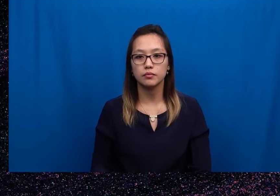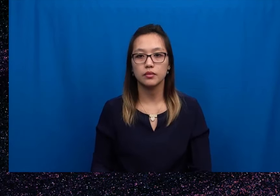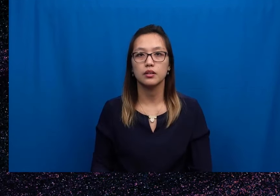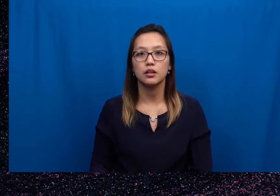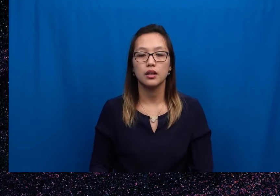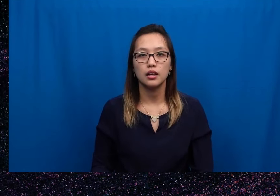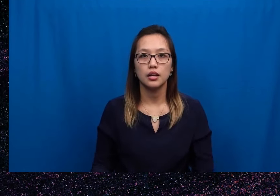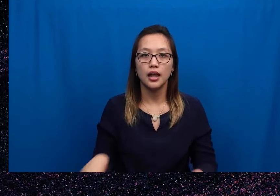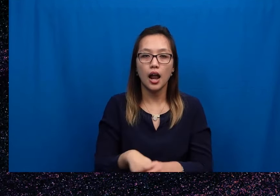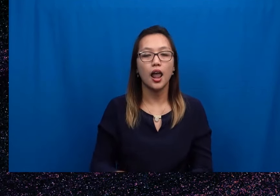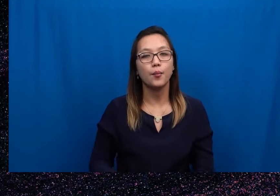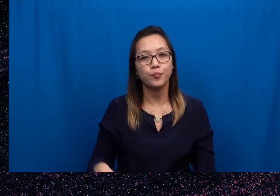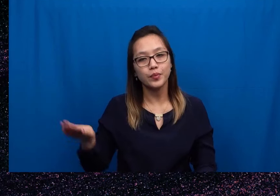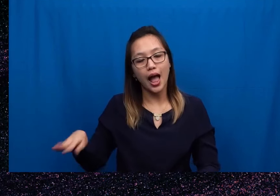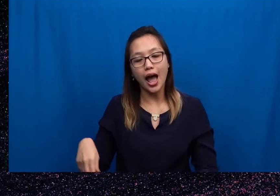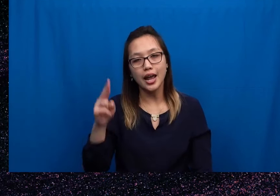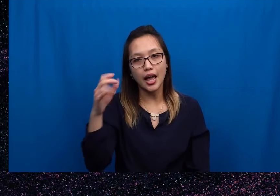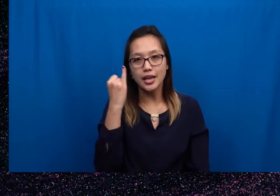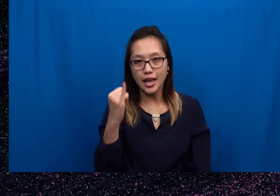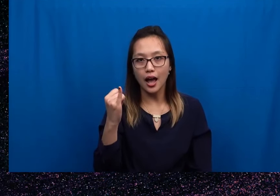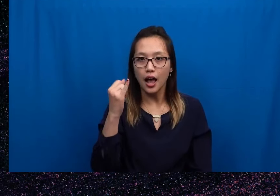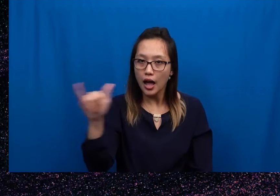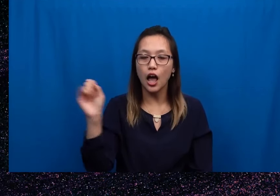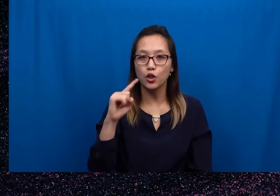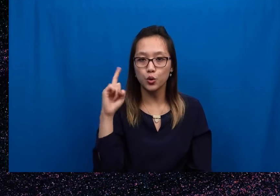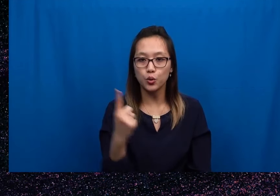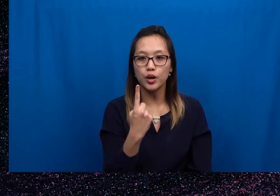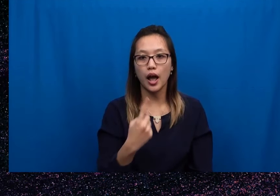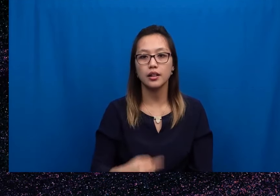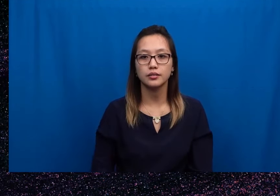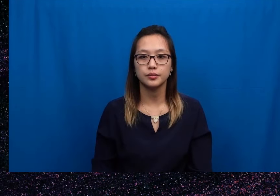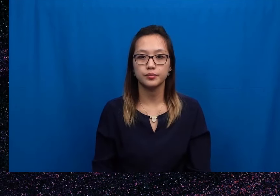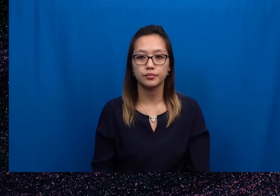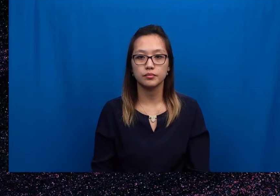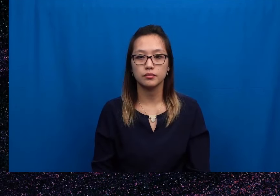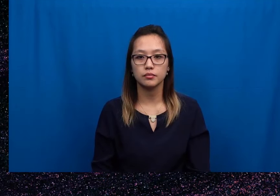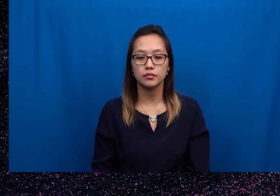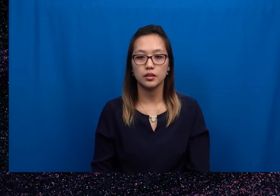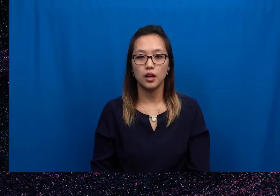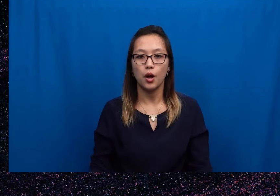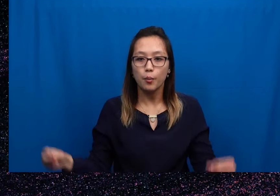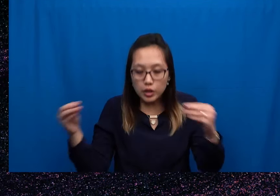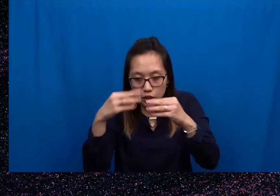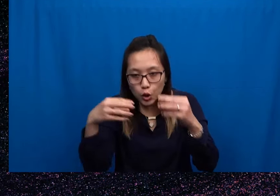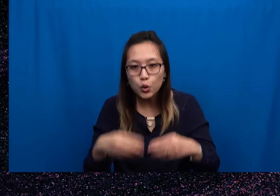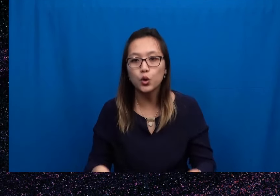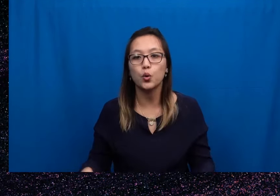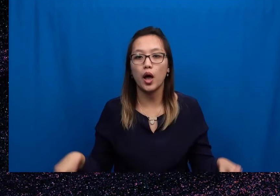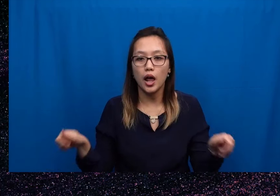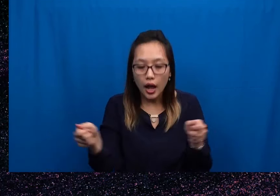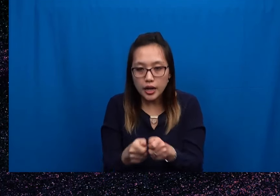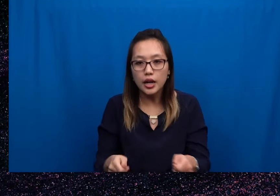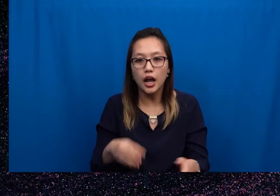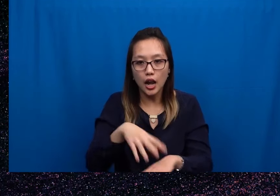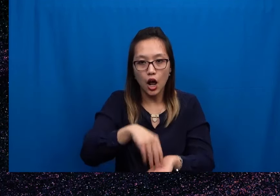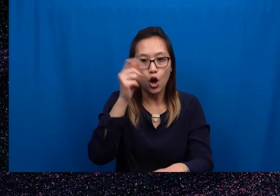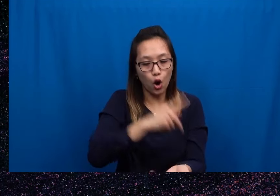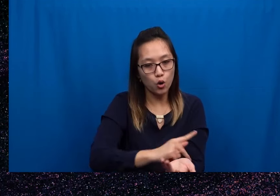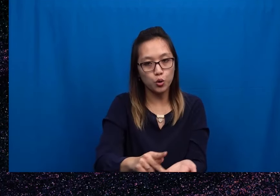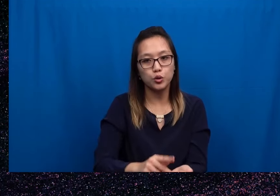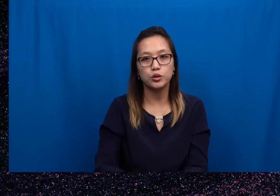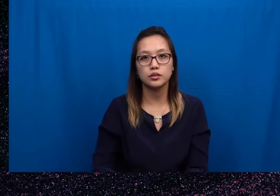Yesus Kristus akan selalu mewarnai hidupmu, dan persekutuan dengan Roh Kudus akan menjadi semakin erat di dalam